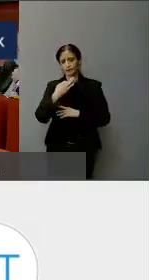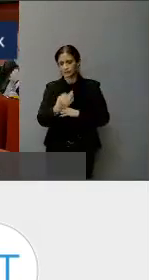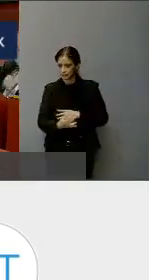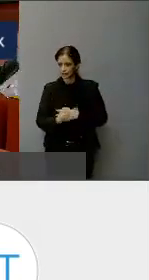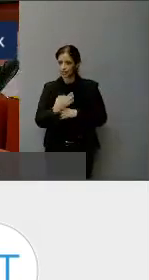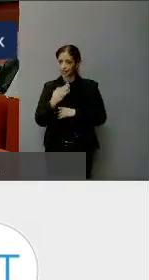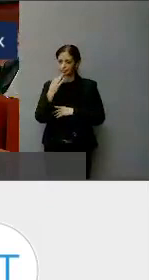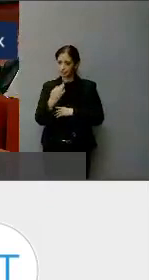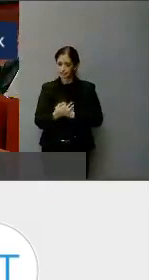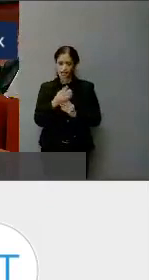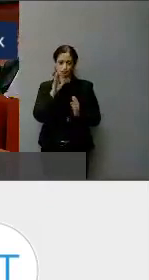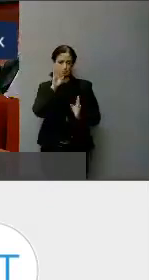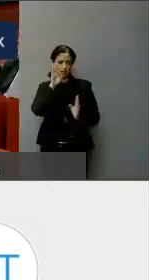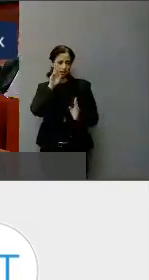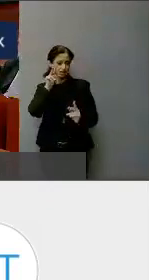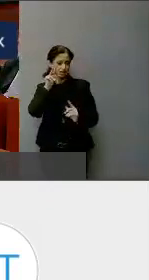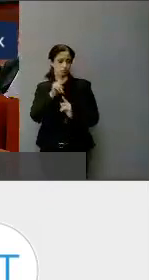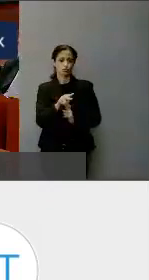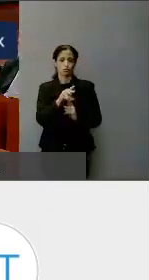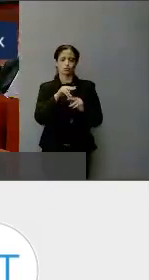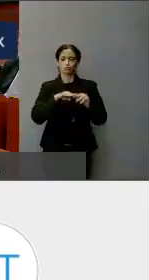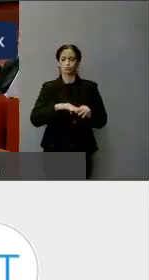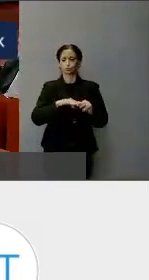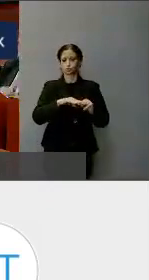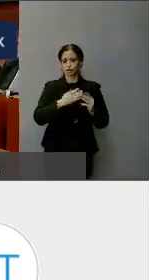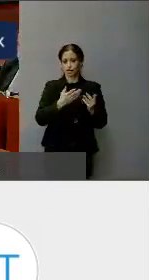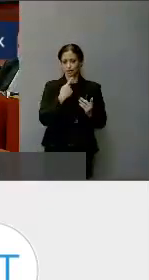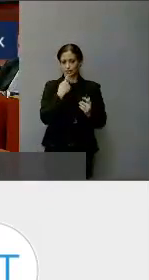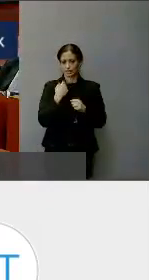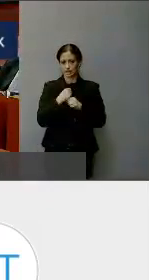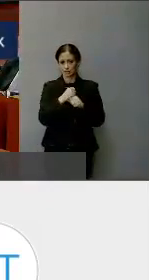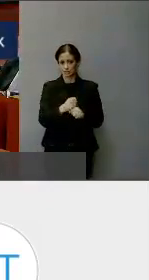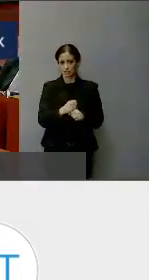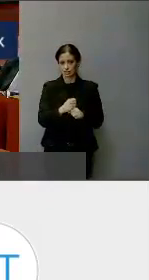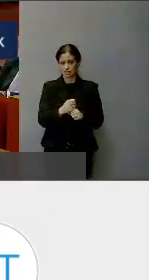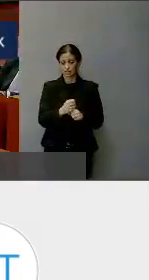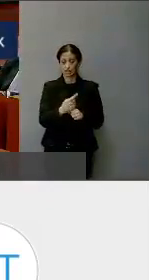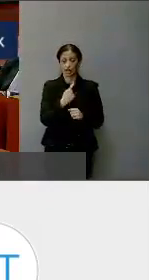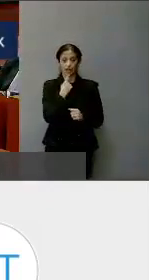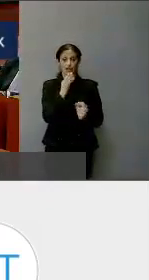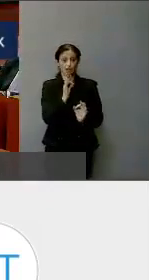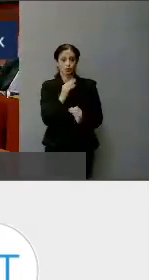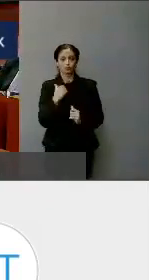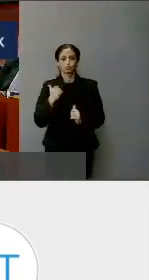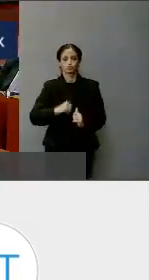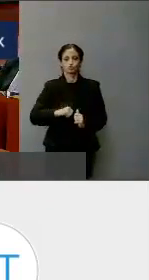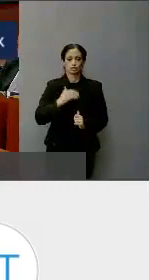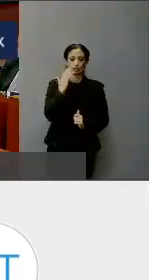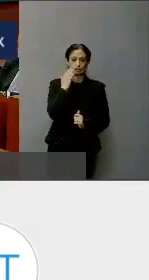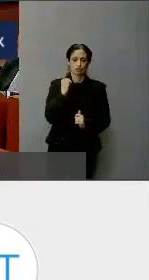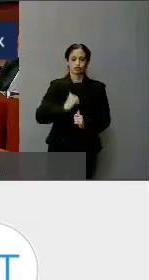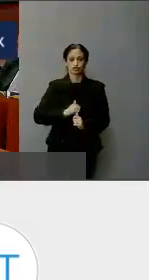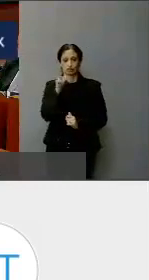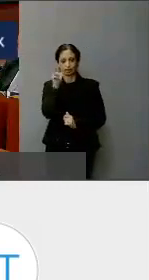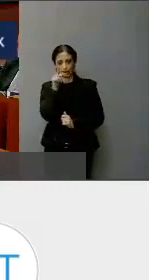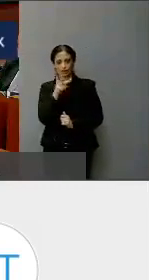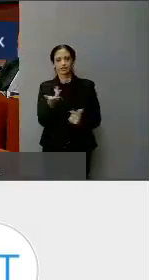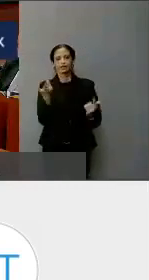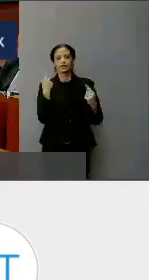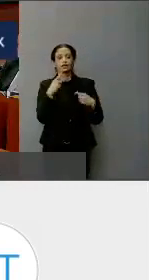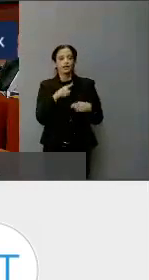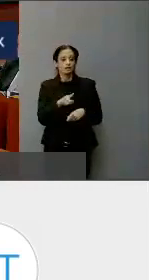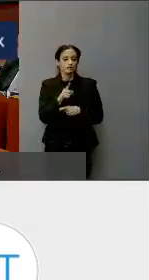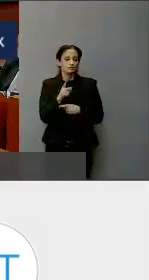comunale avesse trave nell'occhio di tutelare chi rappresenta cioè i cittadini e le cittadine mai qualcosa che può essere